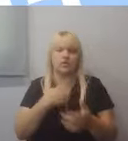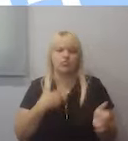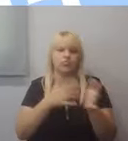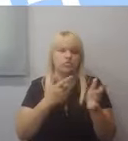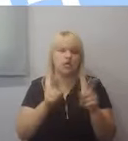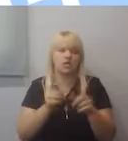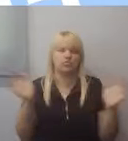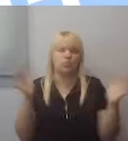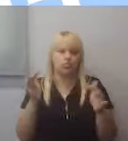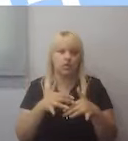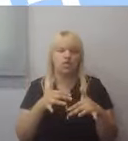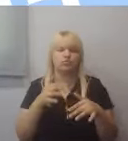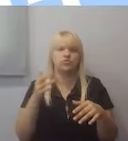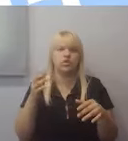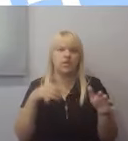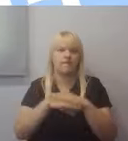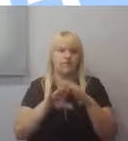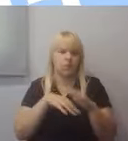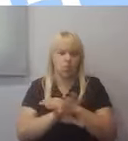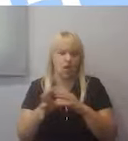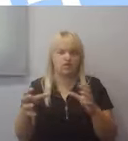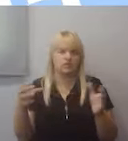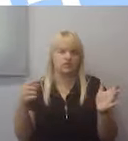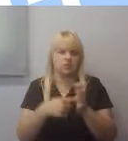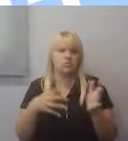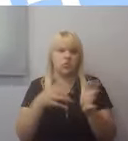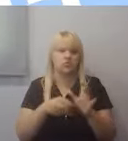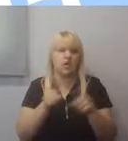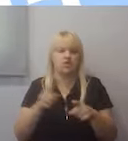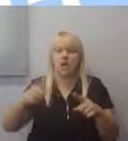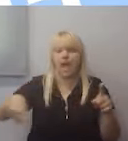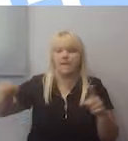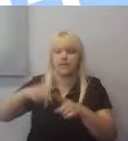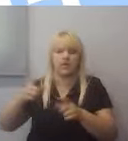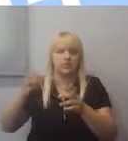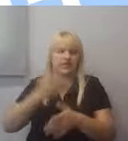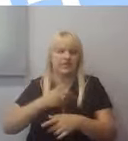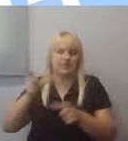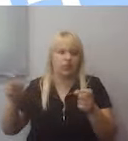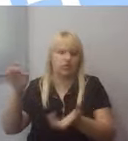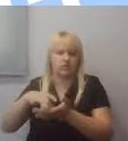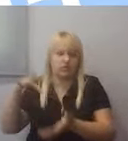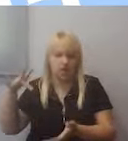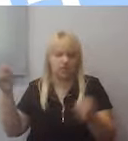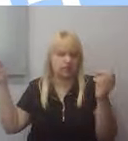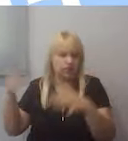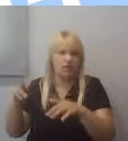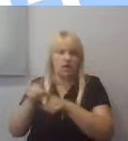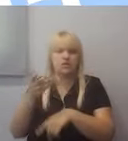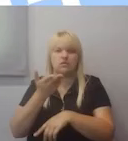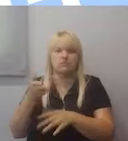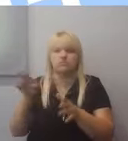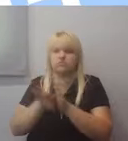evakuācijas punkti ja un un arī apkaimum iedzīvotāju centri ja kurus kur kur tad klātienē vismaz iegūtu